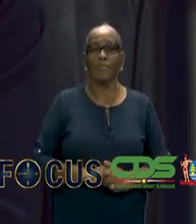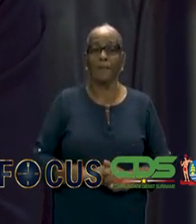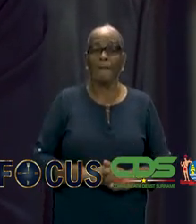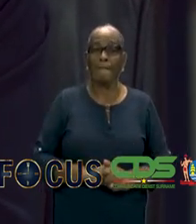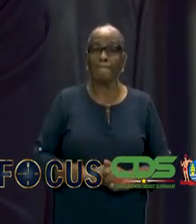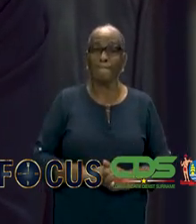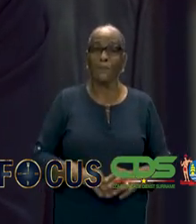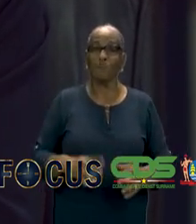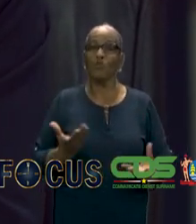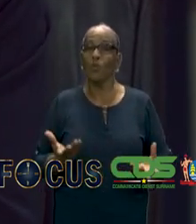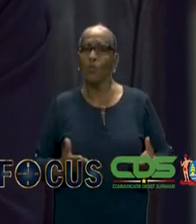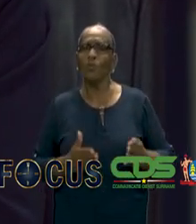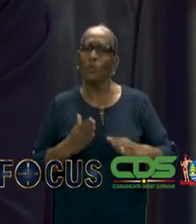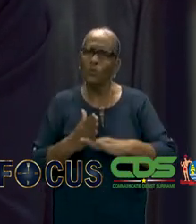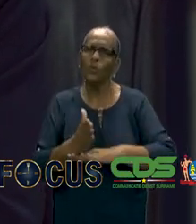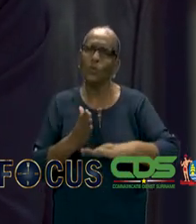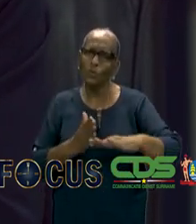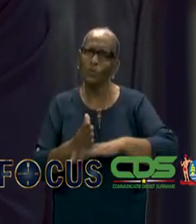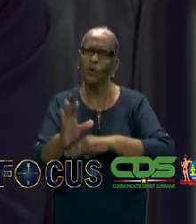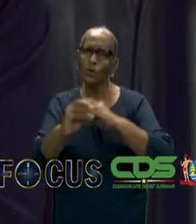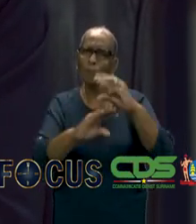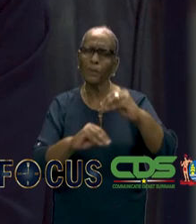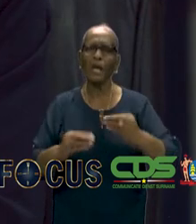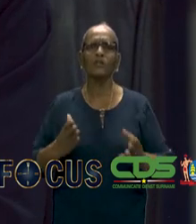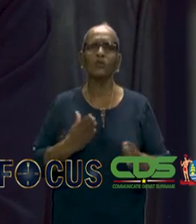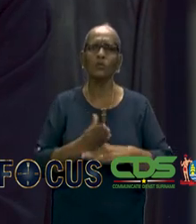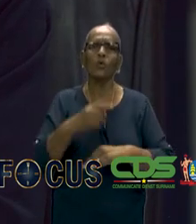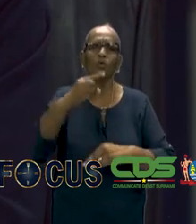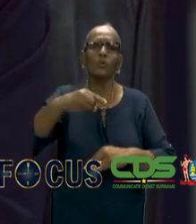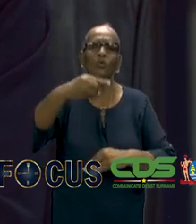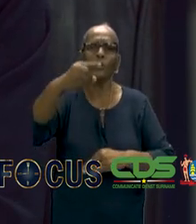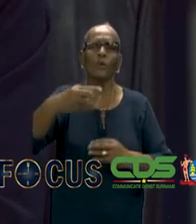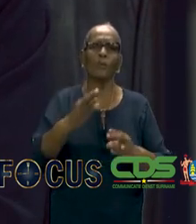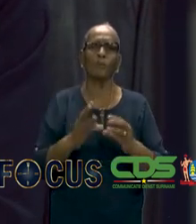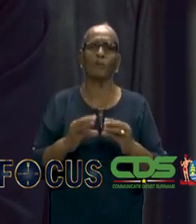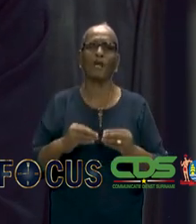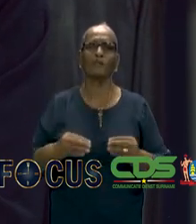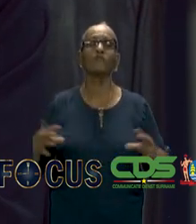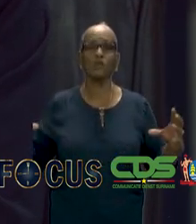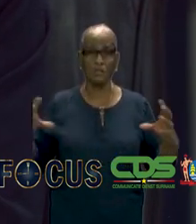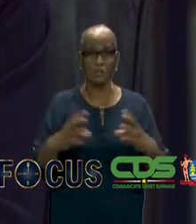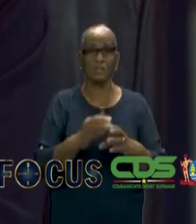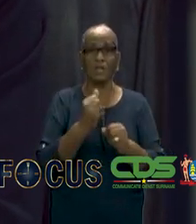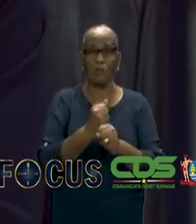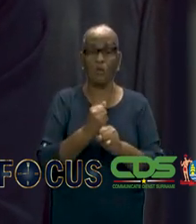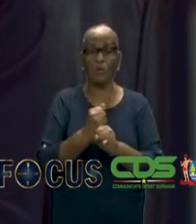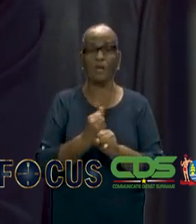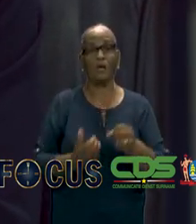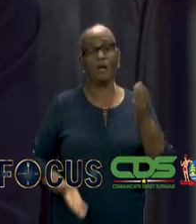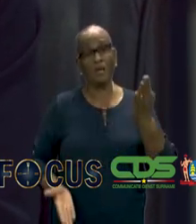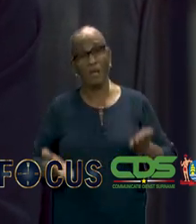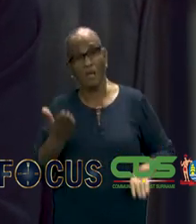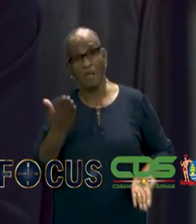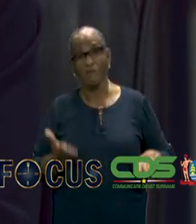de verdere continuering van onze samenwerking tussen de twee ministeries, evaluatie van ons